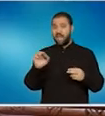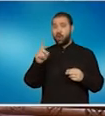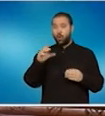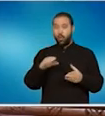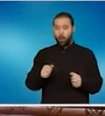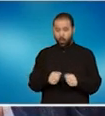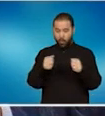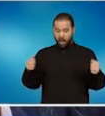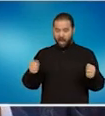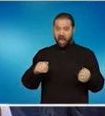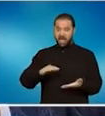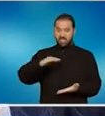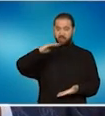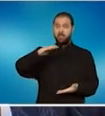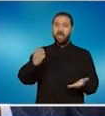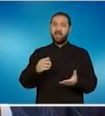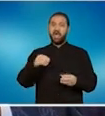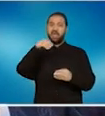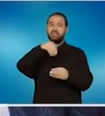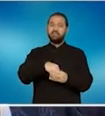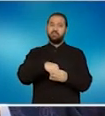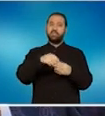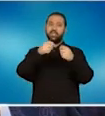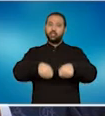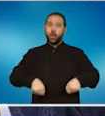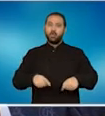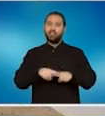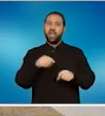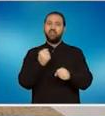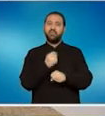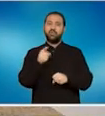împreună toată lucrarea aceasta încă nu există.